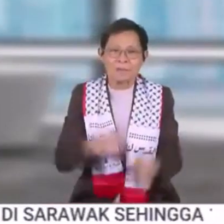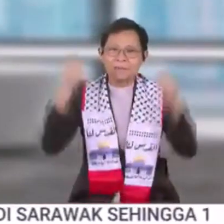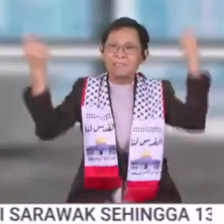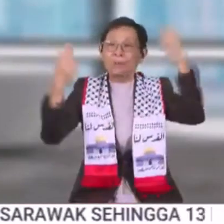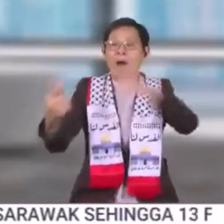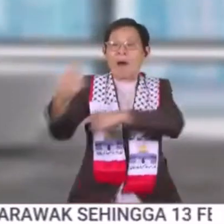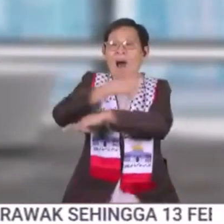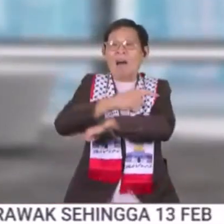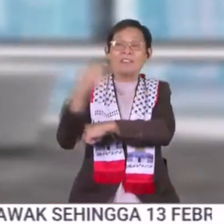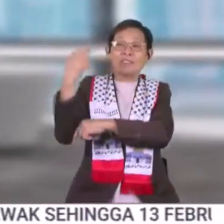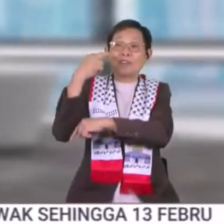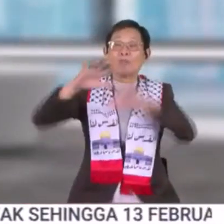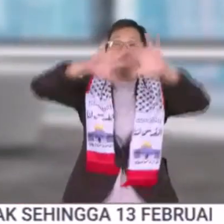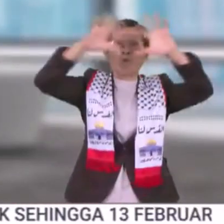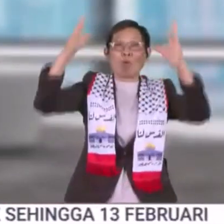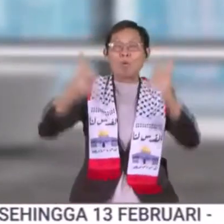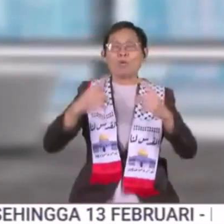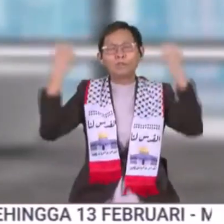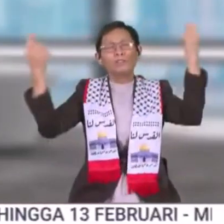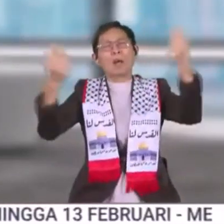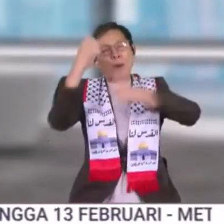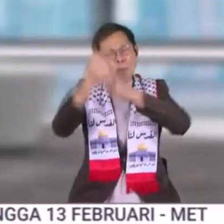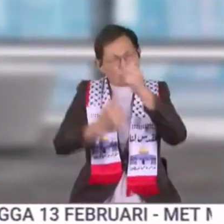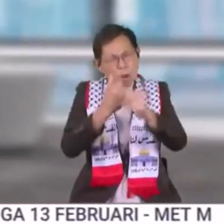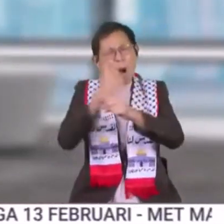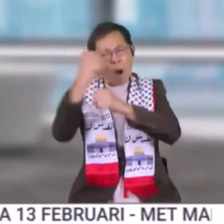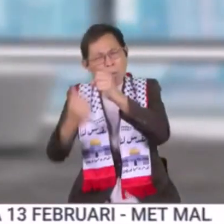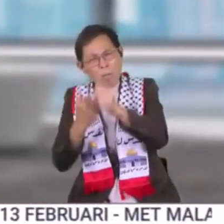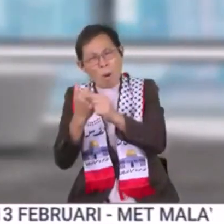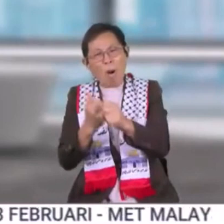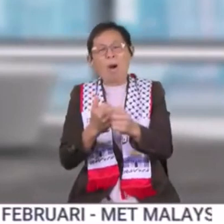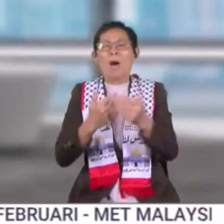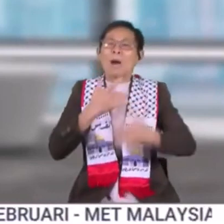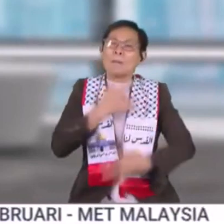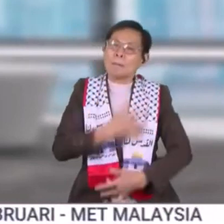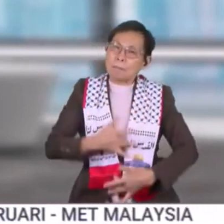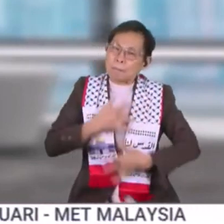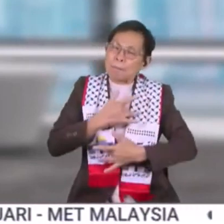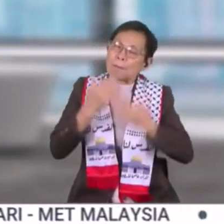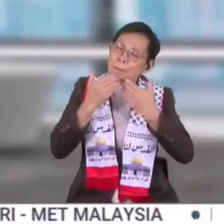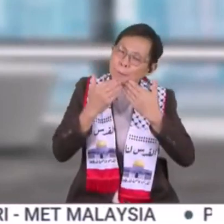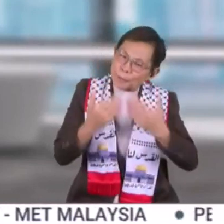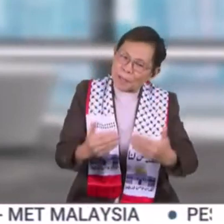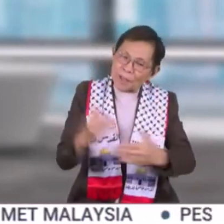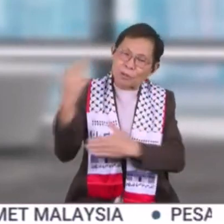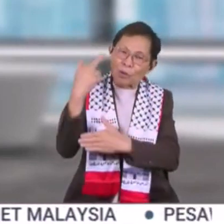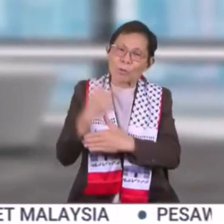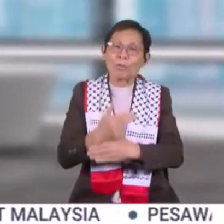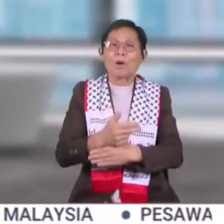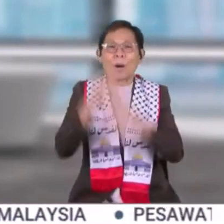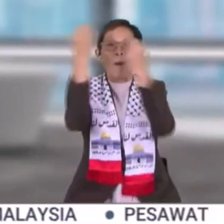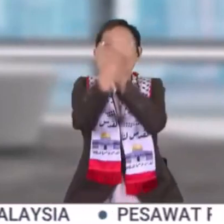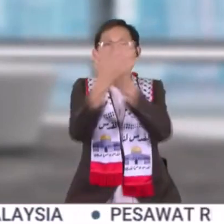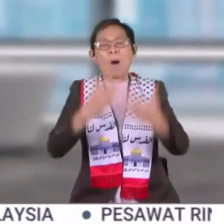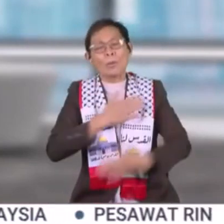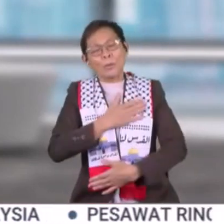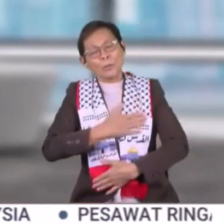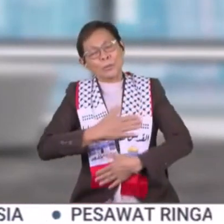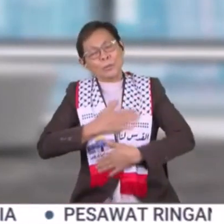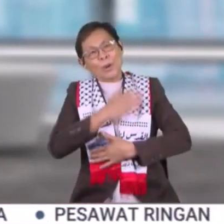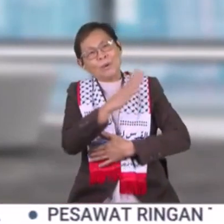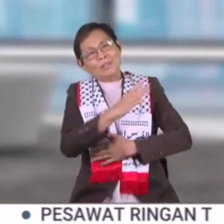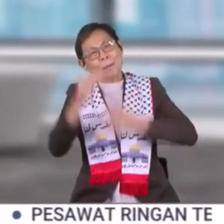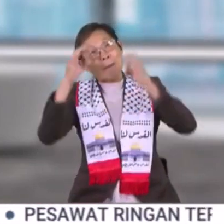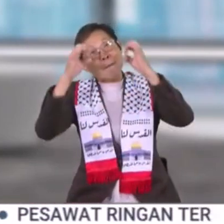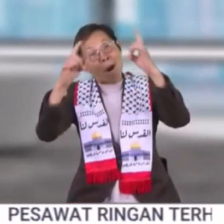sambutan hari radio sedunia disambut setiap tahun bertujuan menghargai peranan radio sebagai alat penyampai maklumat hiburan dan